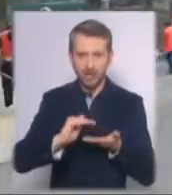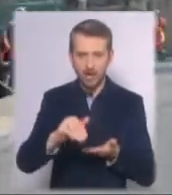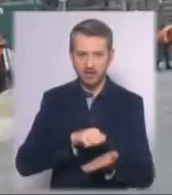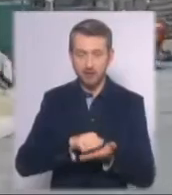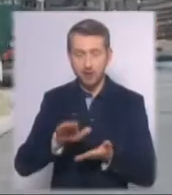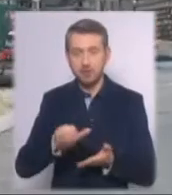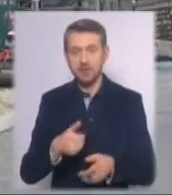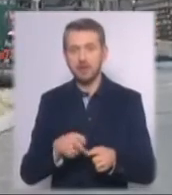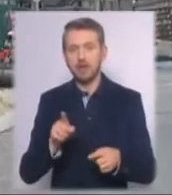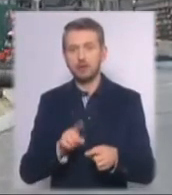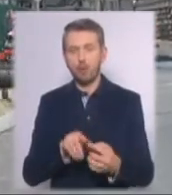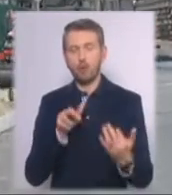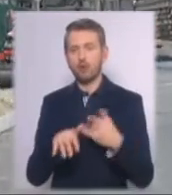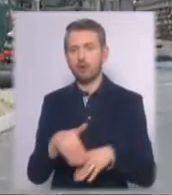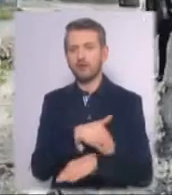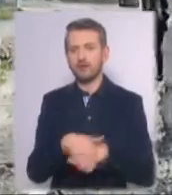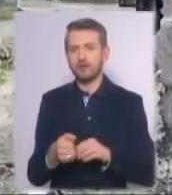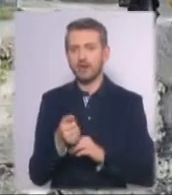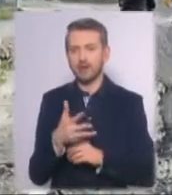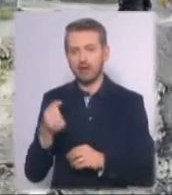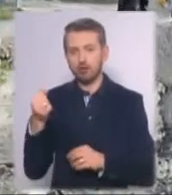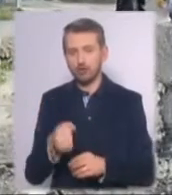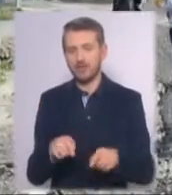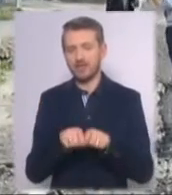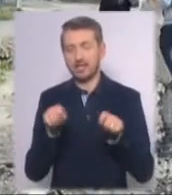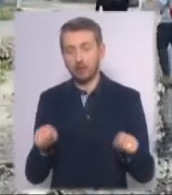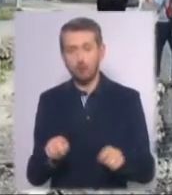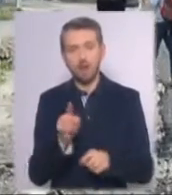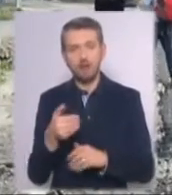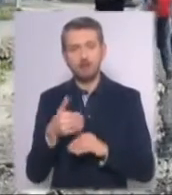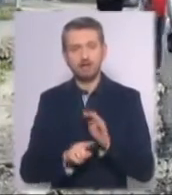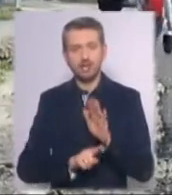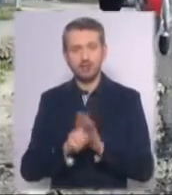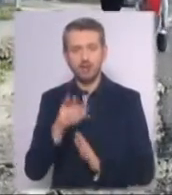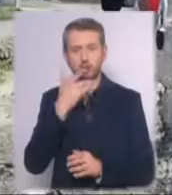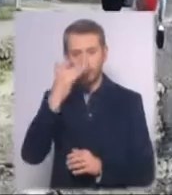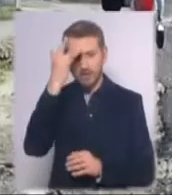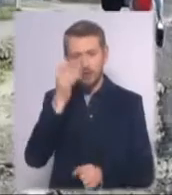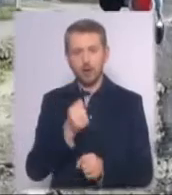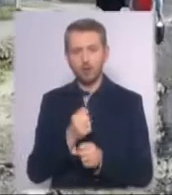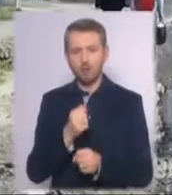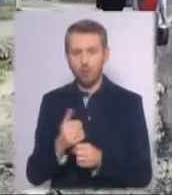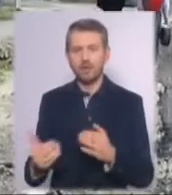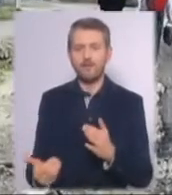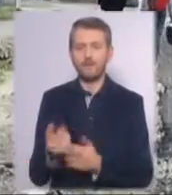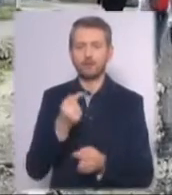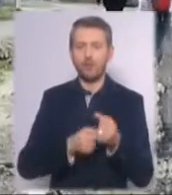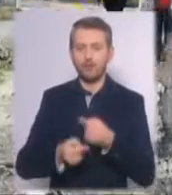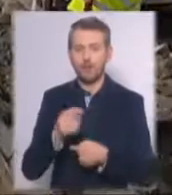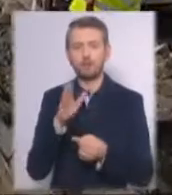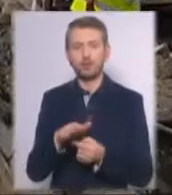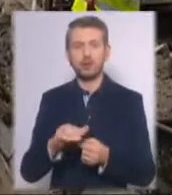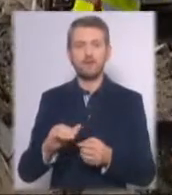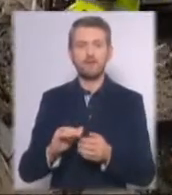цього рух вулицею на кілька тижнів відкриють. Але вже на початку літа роботи відновлять, вкладатимуть верхній